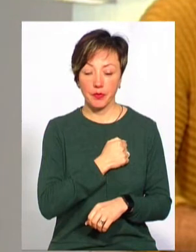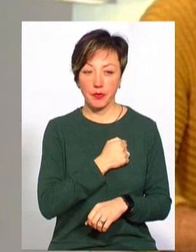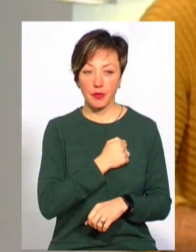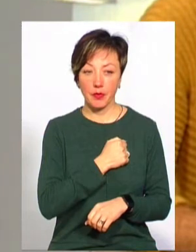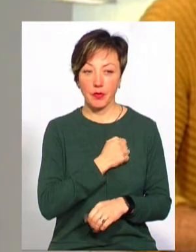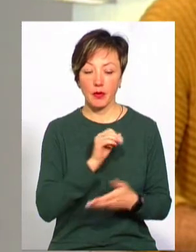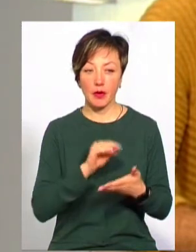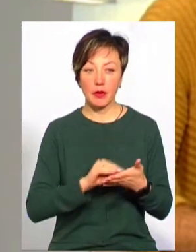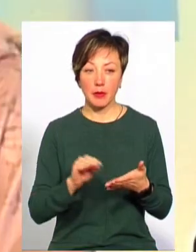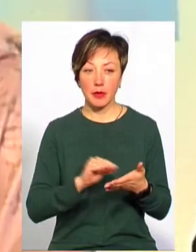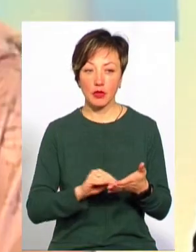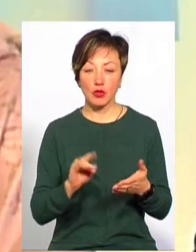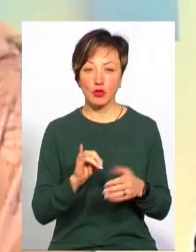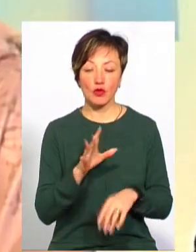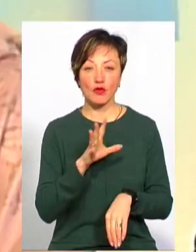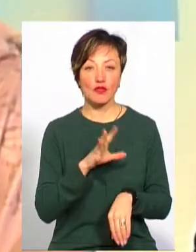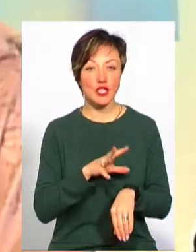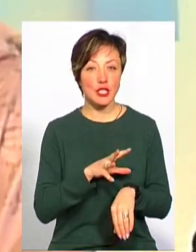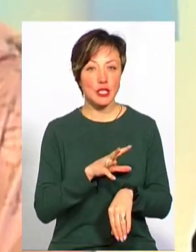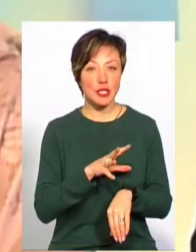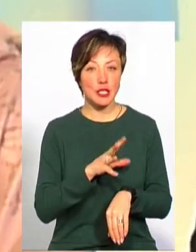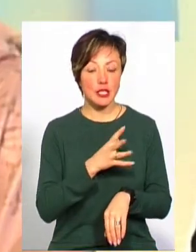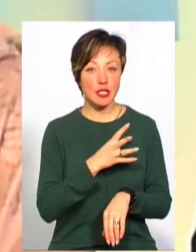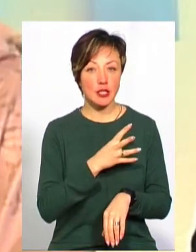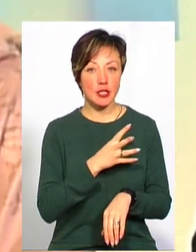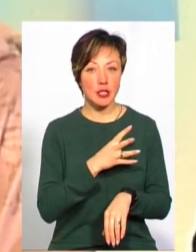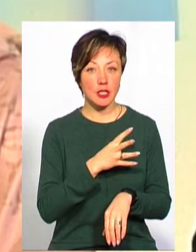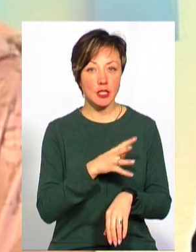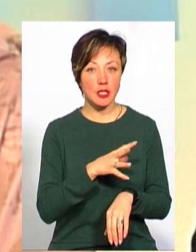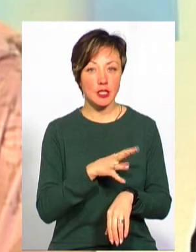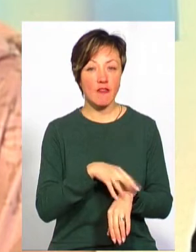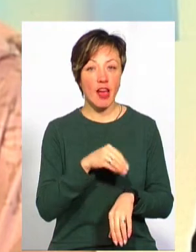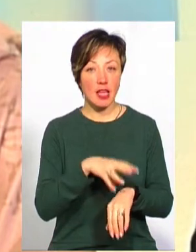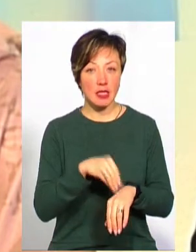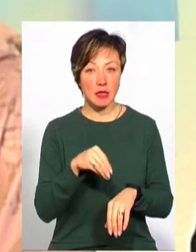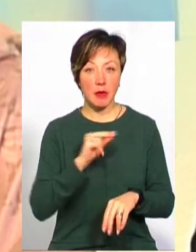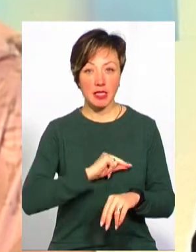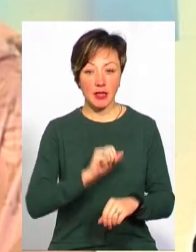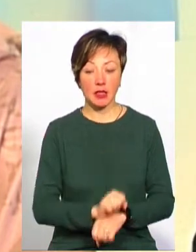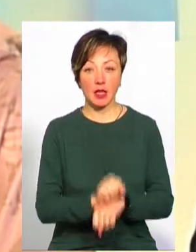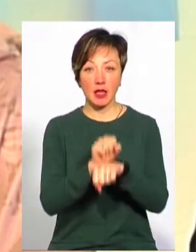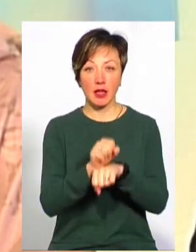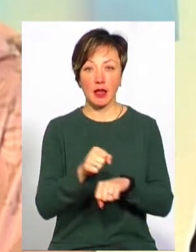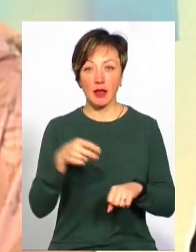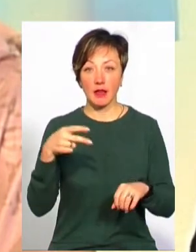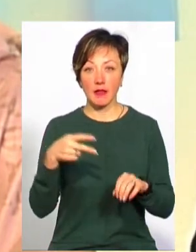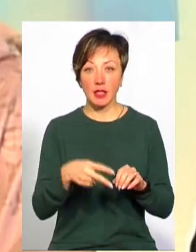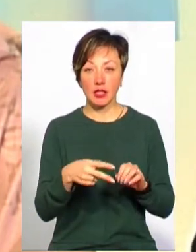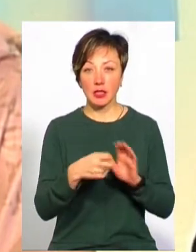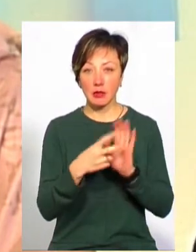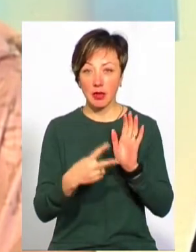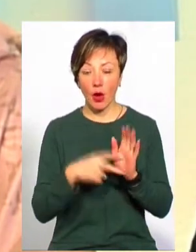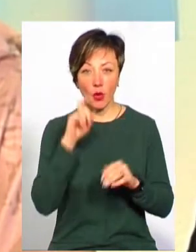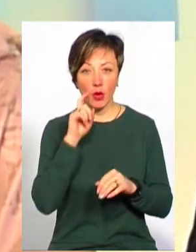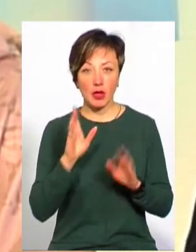на жаль, вони пишуть, що у Швеції працівники страйкували 10 417 днів у 18-му році, а